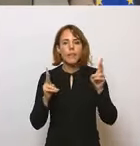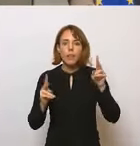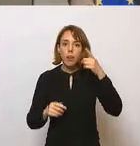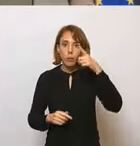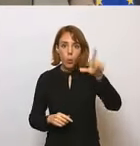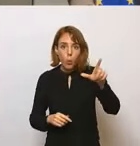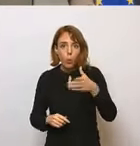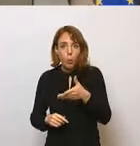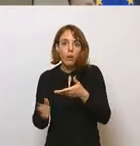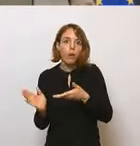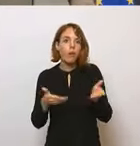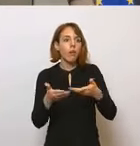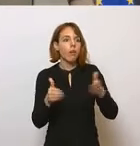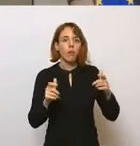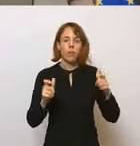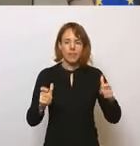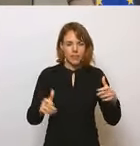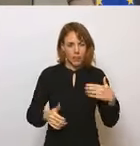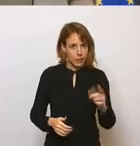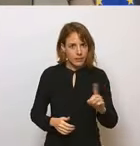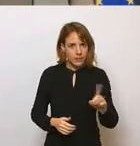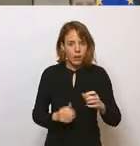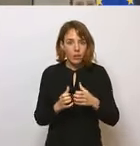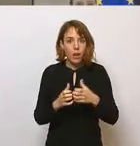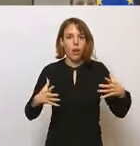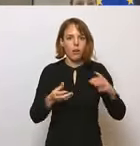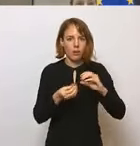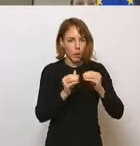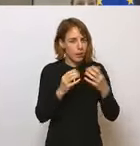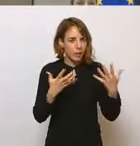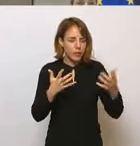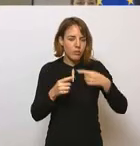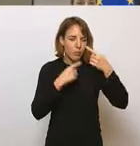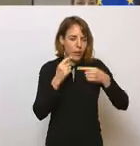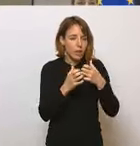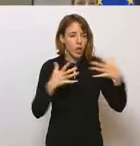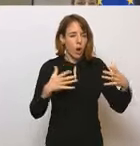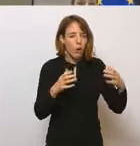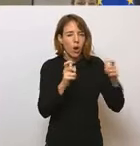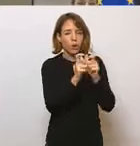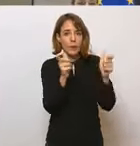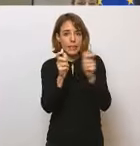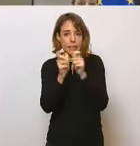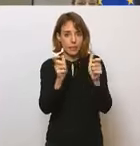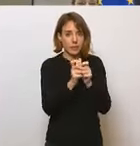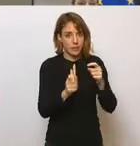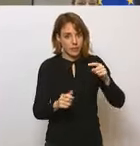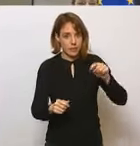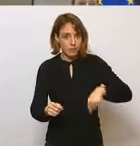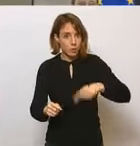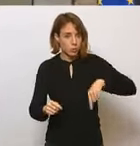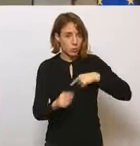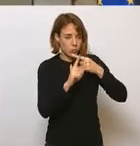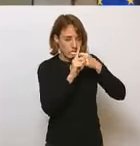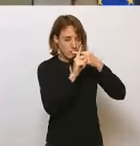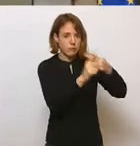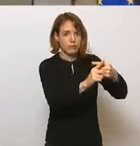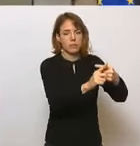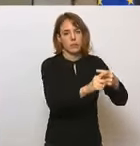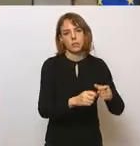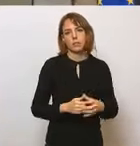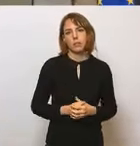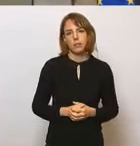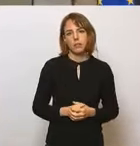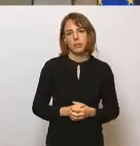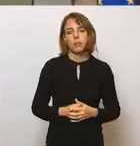qui fait délivrer des pizzas. C'est les grands groupes dont vous avez déjà parlé et c'est pour ça qu'il faut se focaliser là-dessus. Cela ne veut pas dire